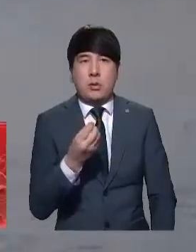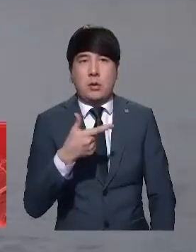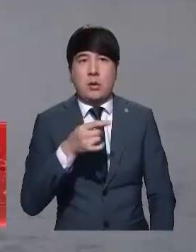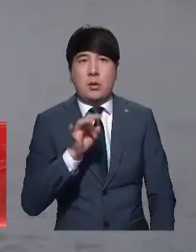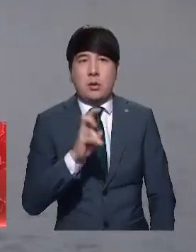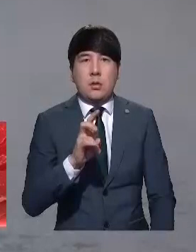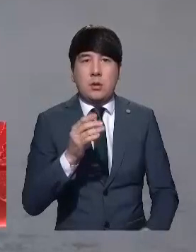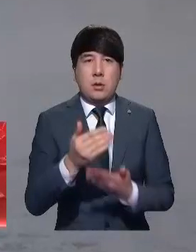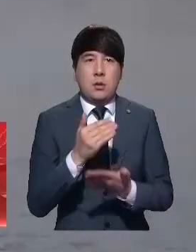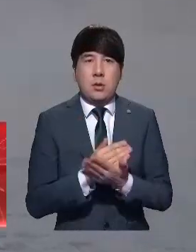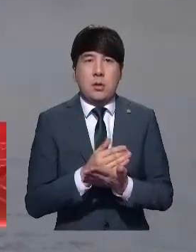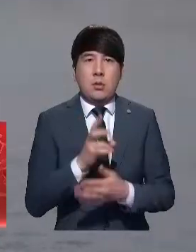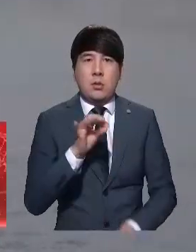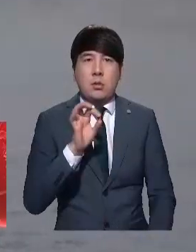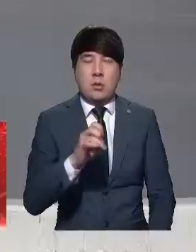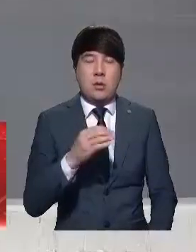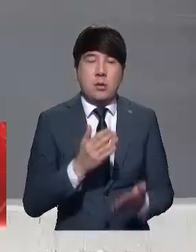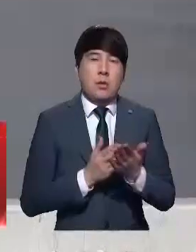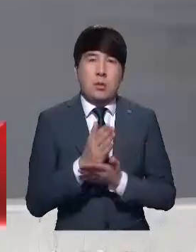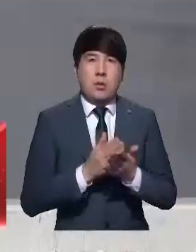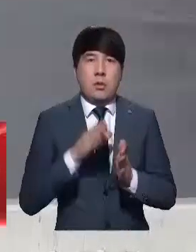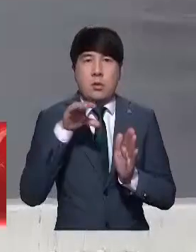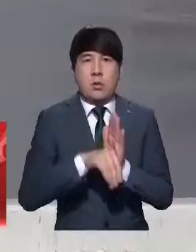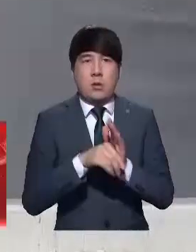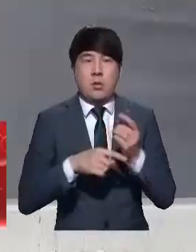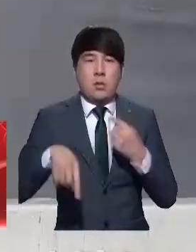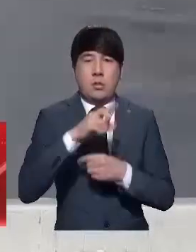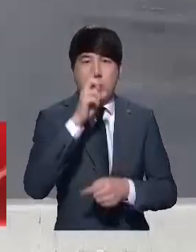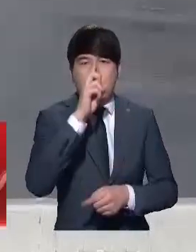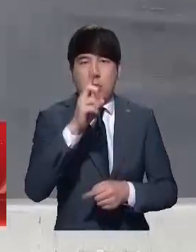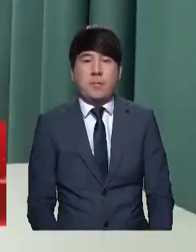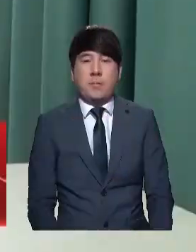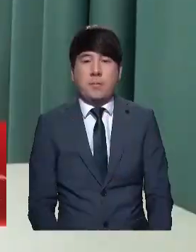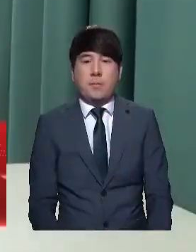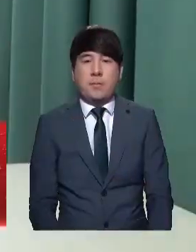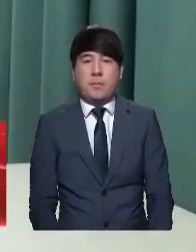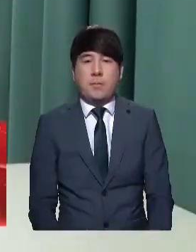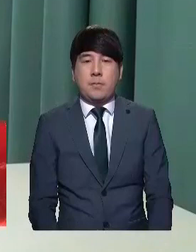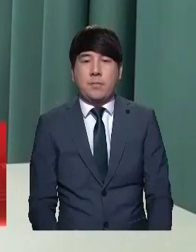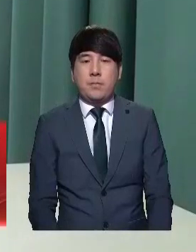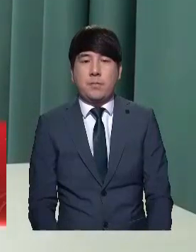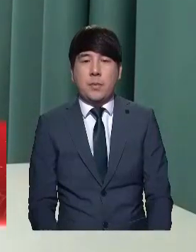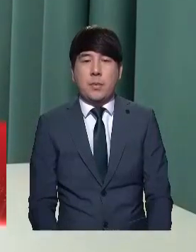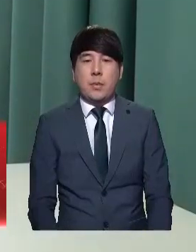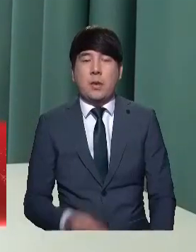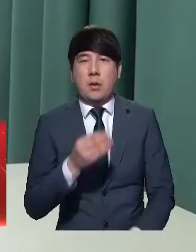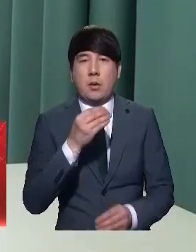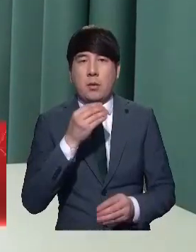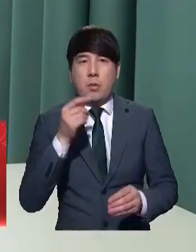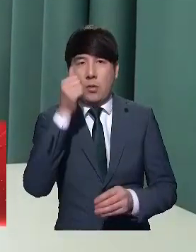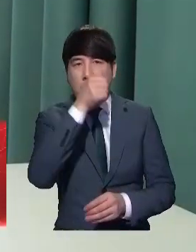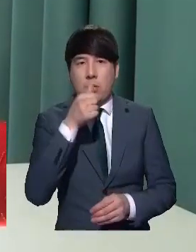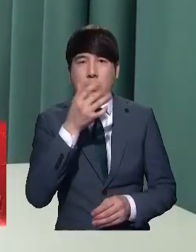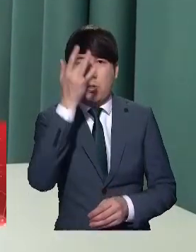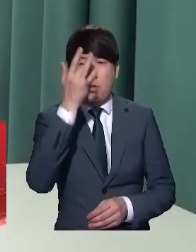станет не только контррегулятором, но и позволит обеспечить водой столицу, говорят парламентарии. В прошлом году, то есть летом,